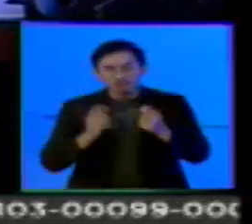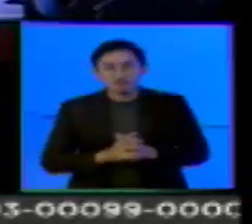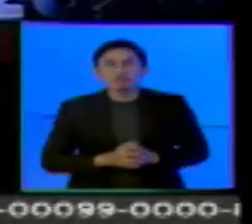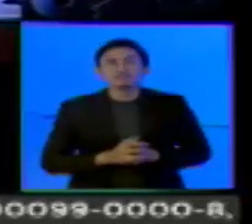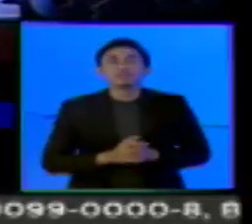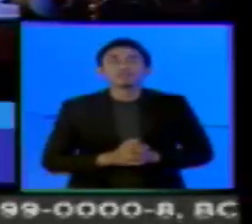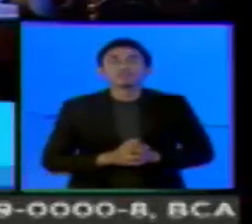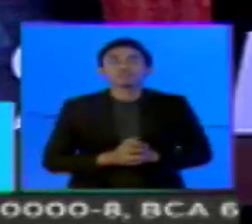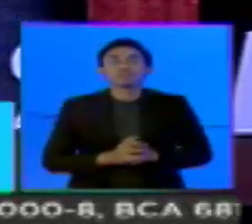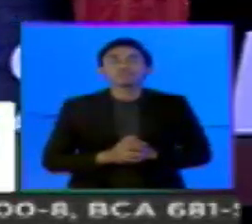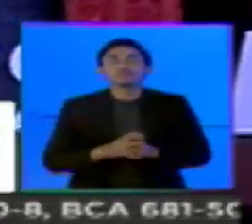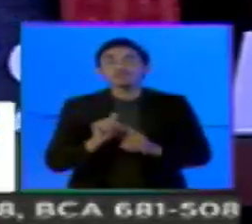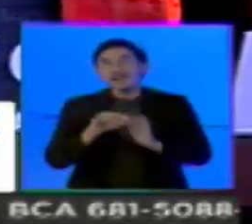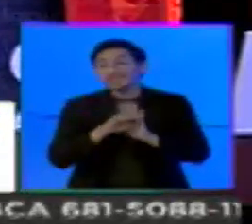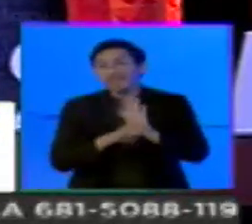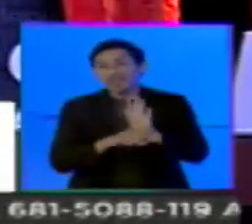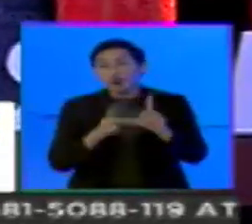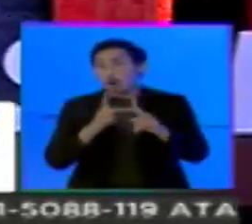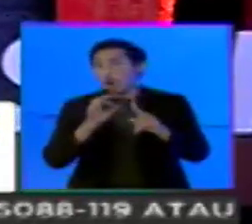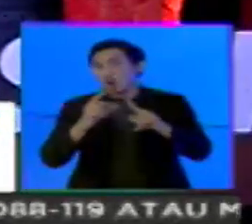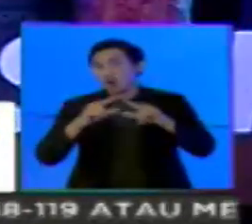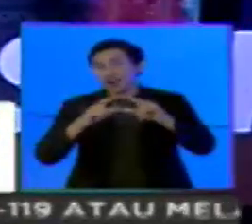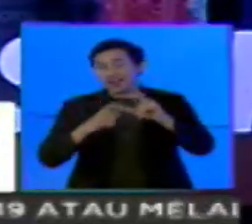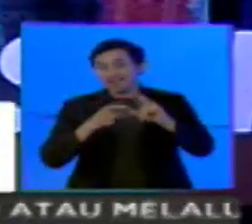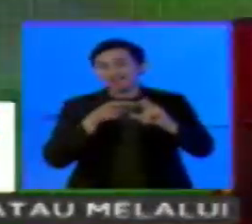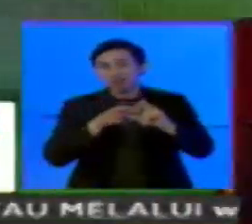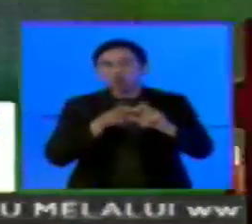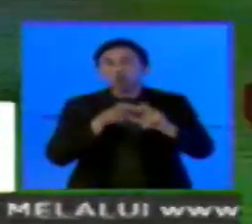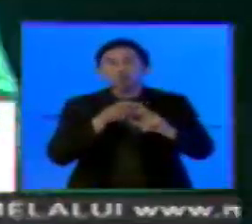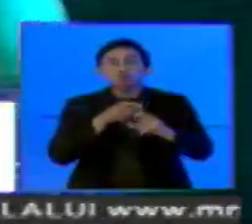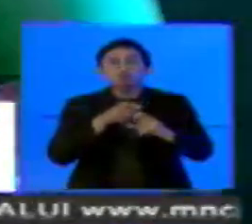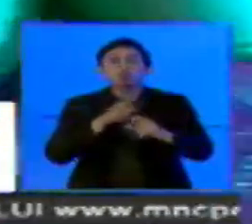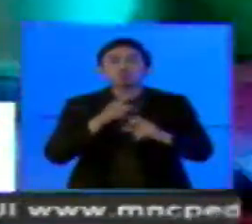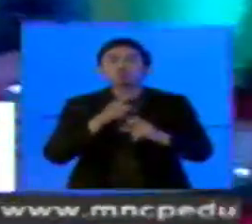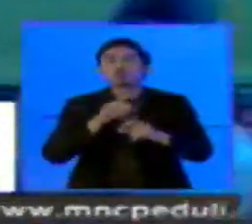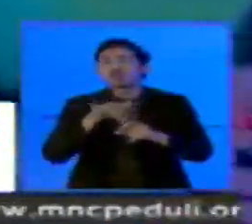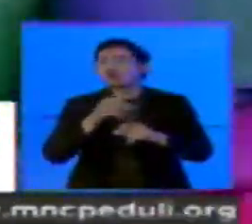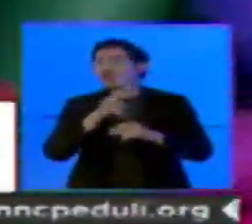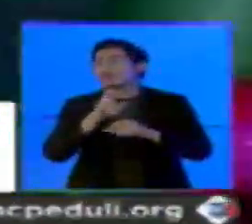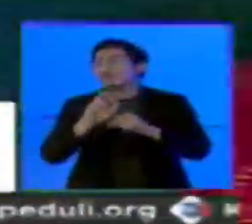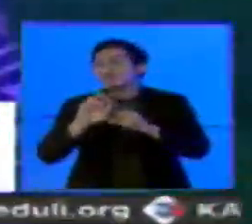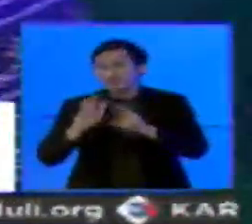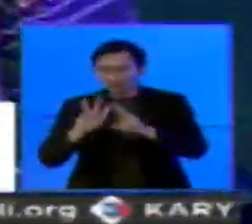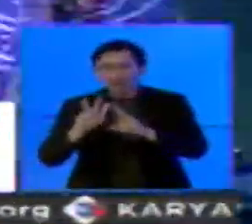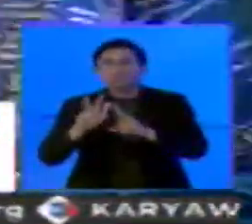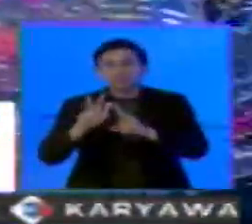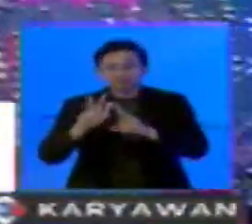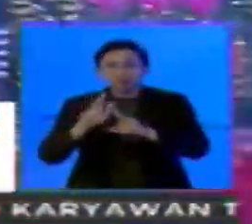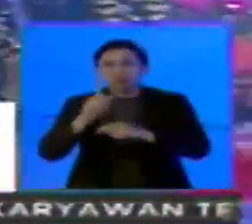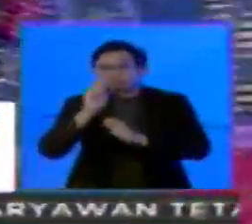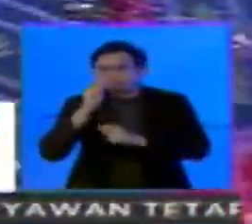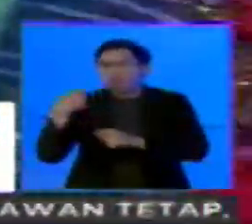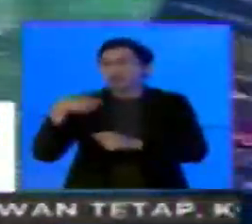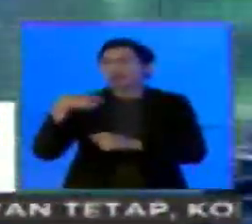Peluncuran Horas Samosir Fiesta yang sudah diselenggarakan sejak tahun 2013 ini mendapatkan apresiasi positif dari Kementerian Pariwisata